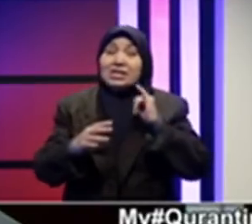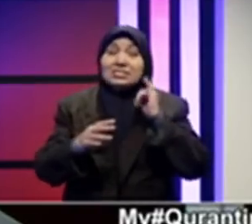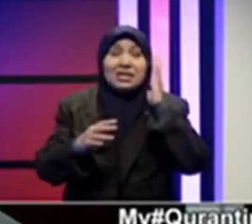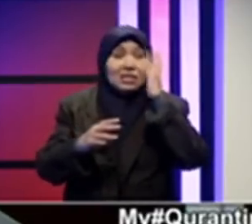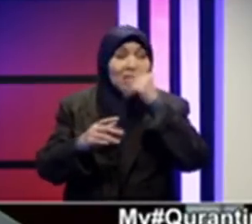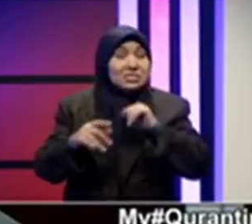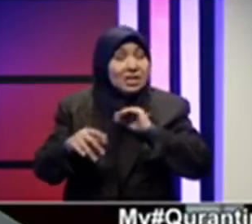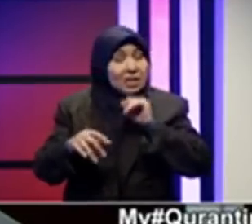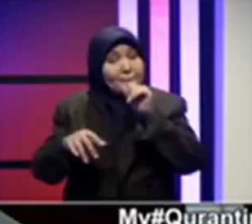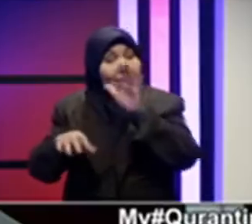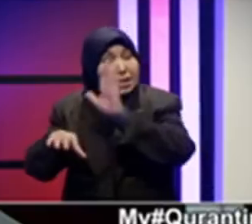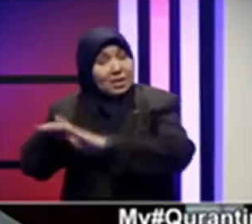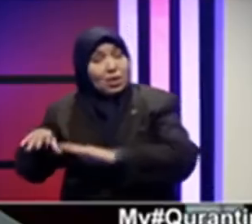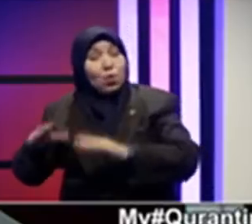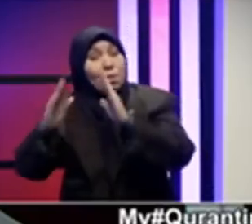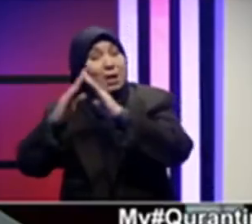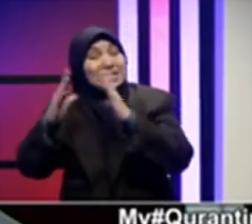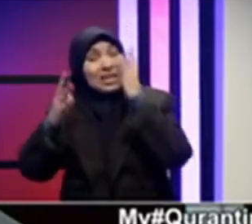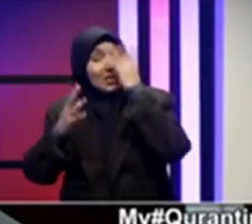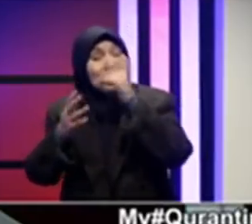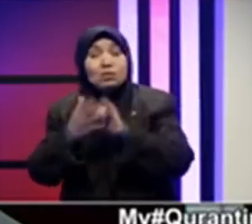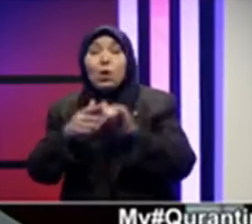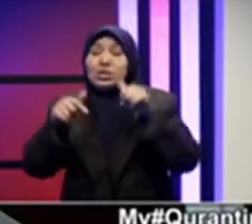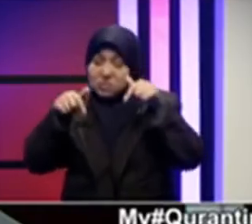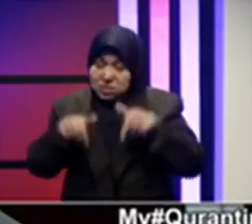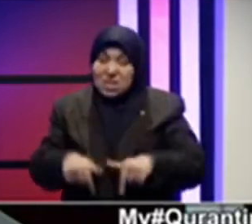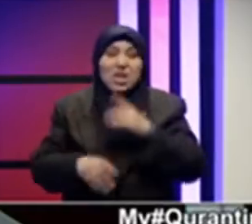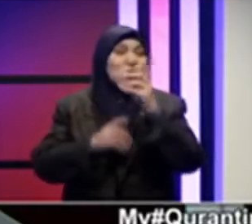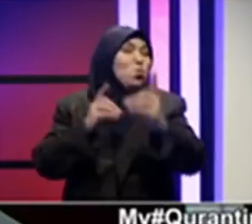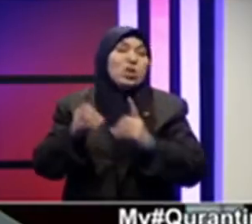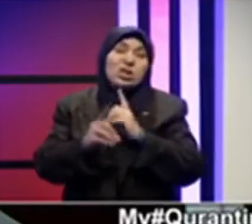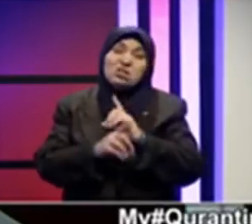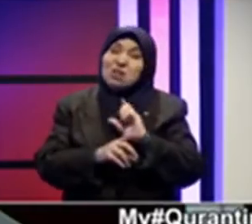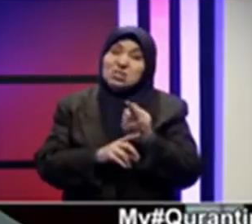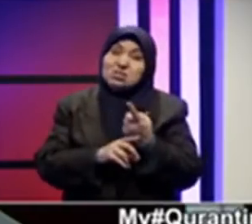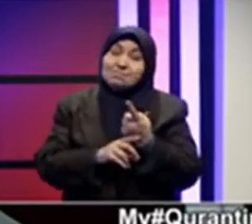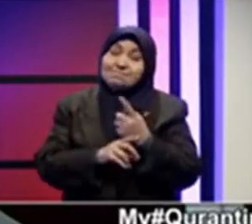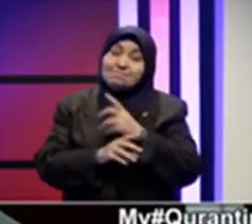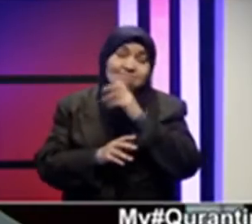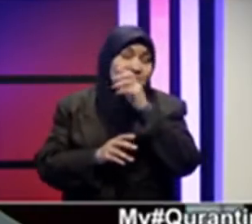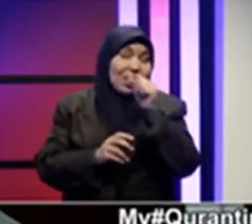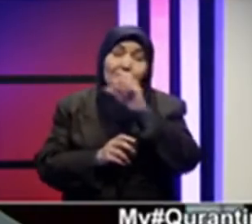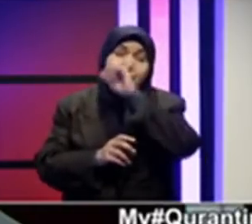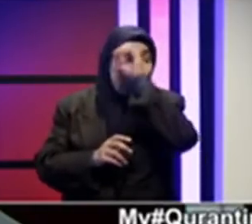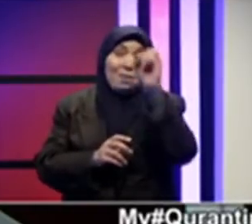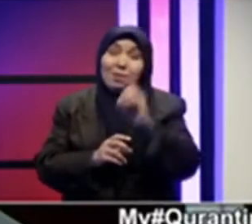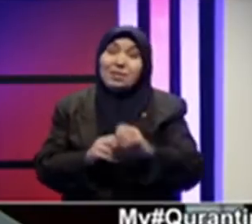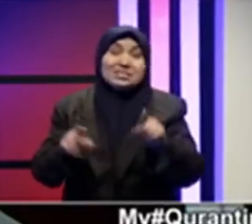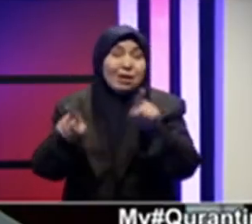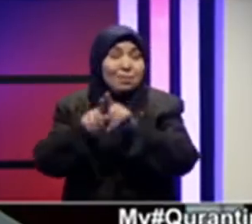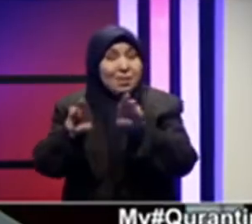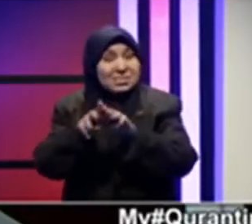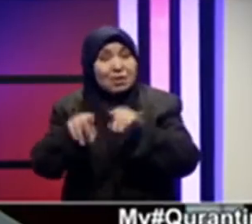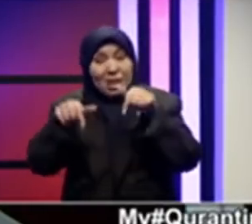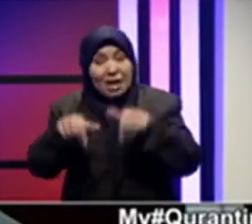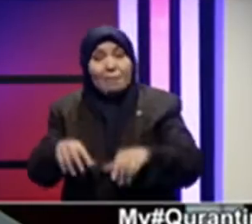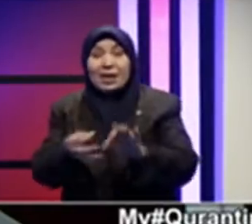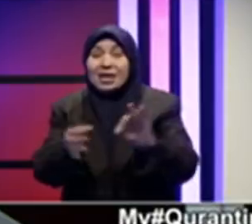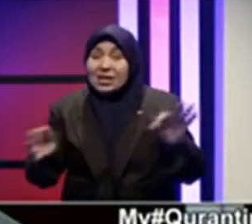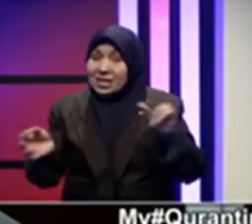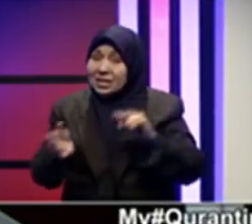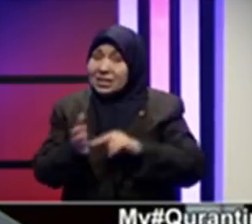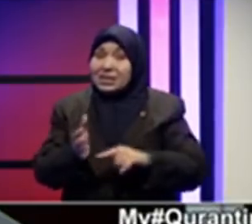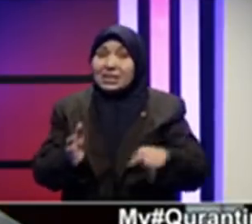anak saya baca Quran, rumah cantik itu hanya di sini sahaja yang tidak mendapat tawaran seperti mana dalam ayat ini, wa antum